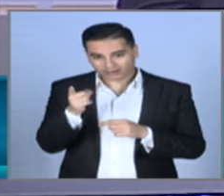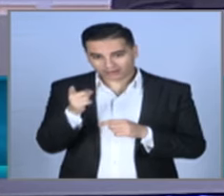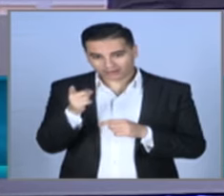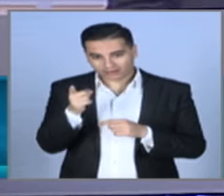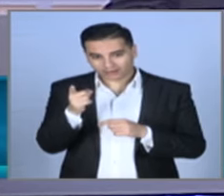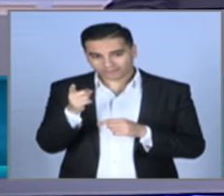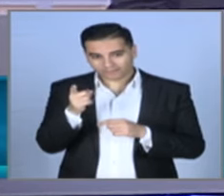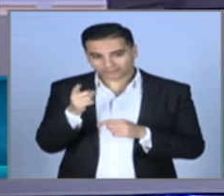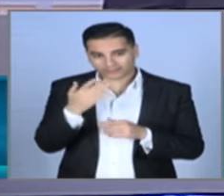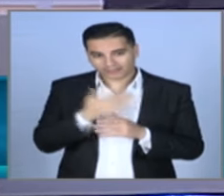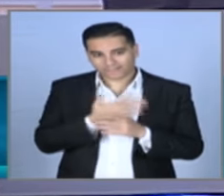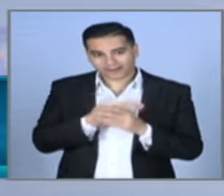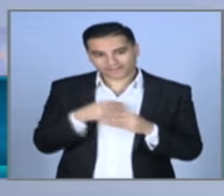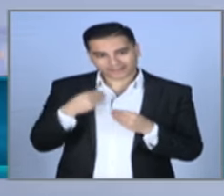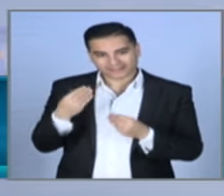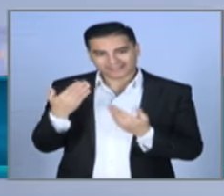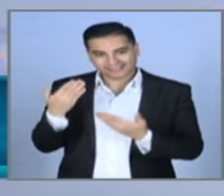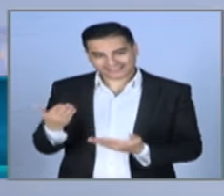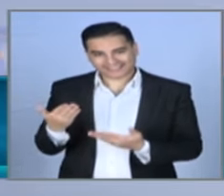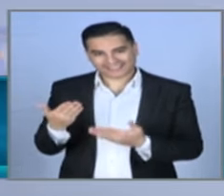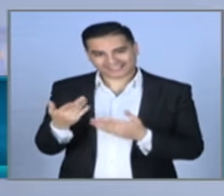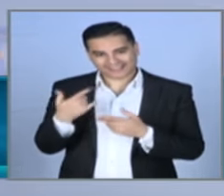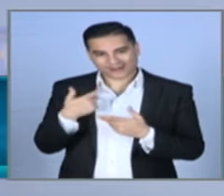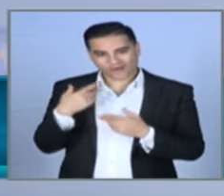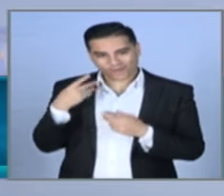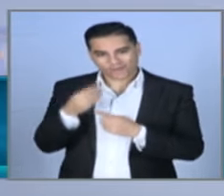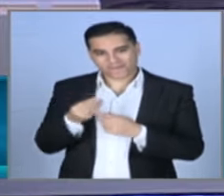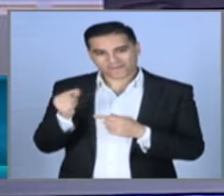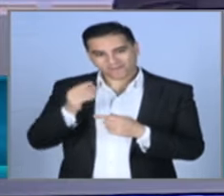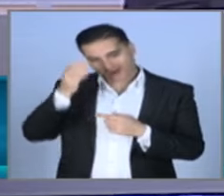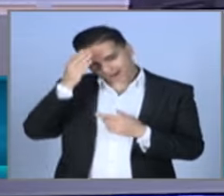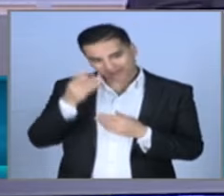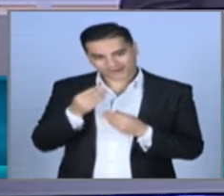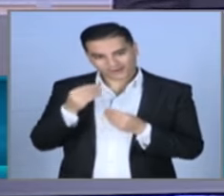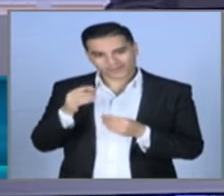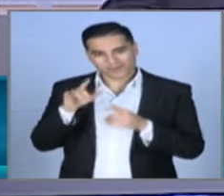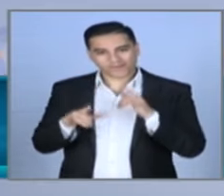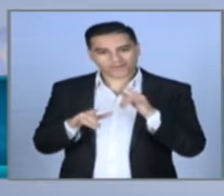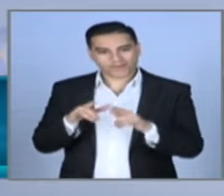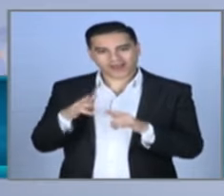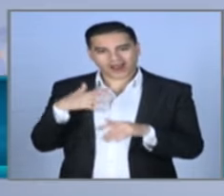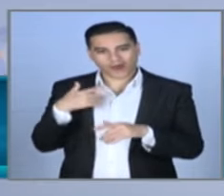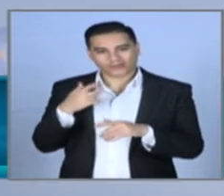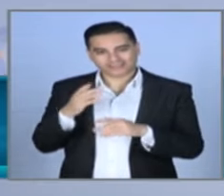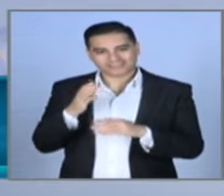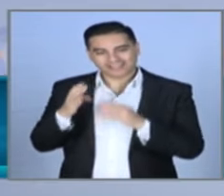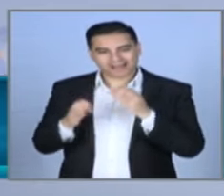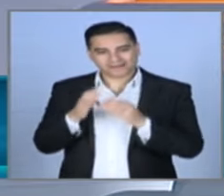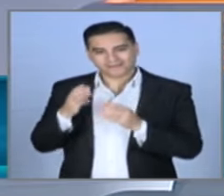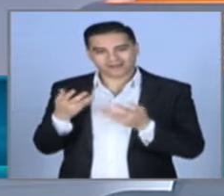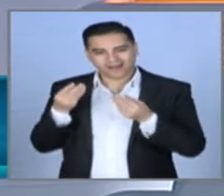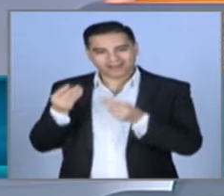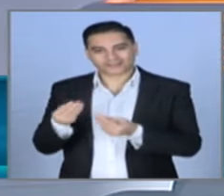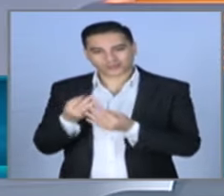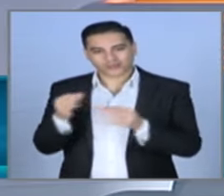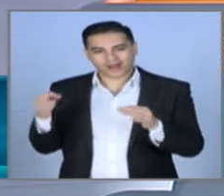ليه؟ شنو عايز يجاوب؟ يعني قد كده أنت بتحب برنامج العباقرة، كلهم حاسين وعايزينك أنت اللي تاخد النقاط كلها.